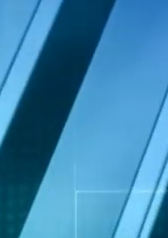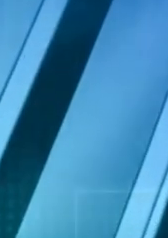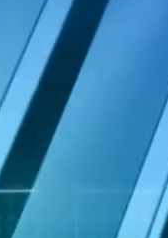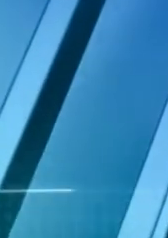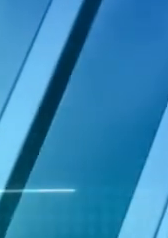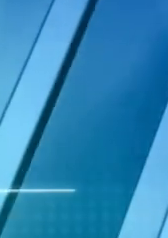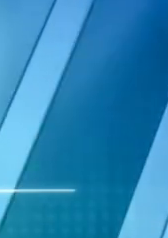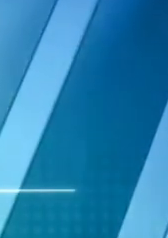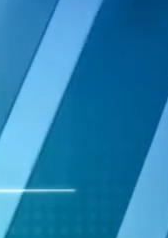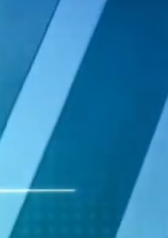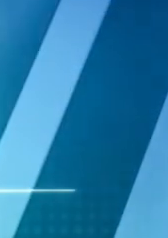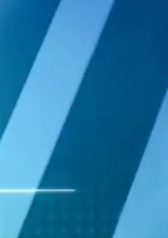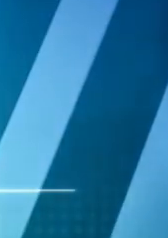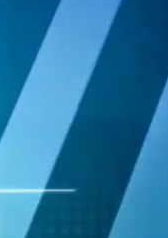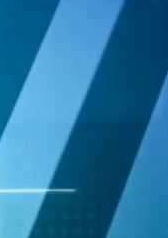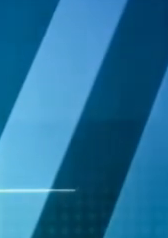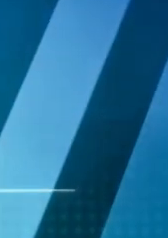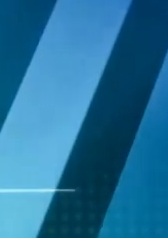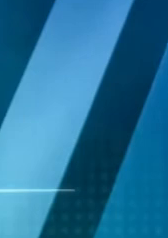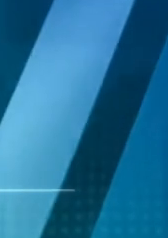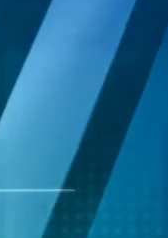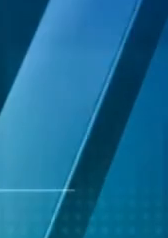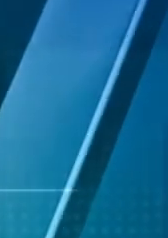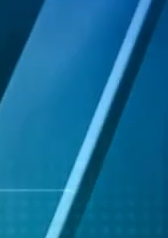МУЗЫКАЛЬНАЯ ЗАСТАВКА